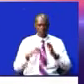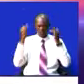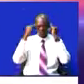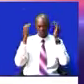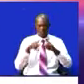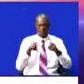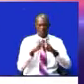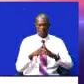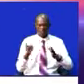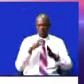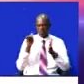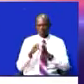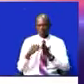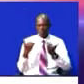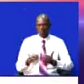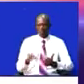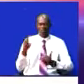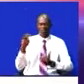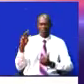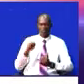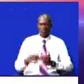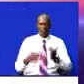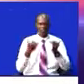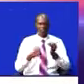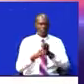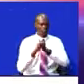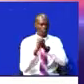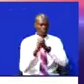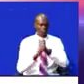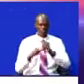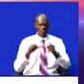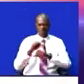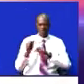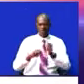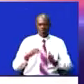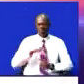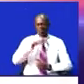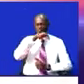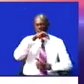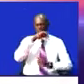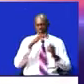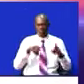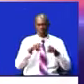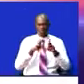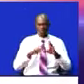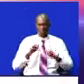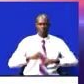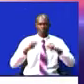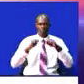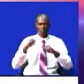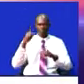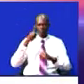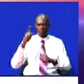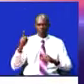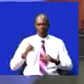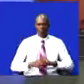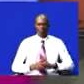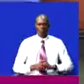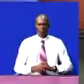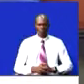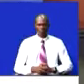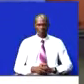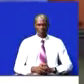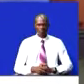ni ODM pod ogurore motegno e bwo telono ero mar moluor Raila Odinga. Maendi kaka ne chalo.